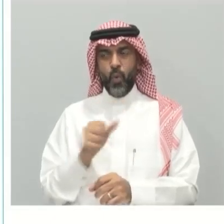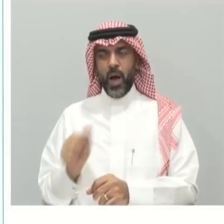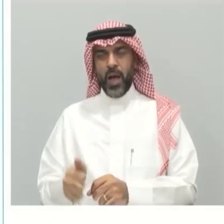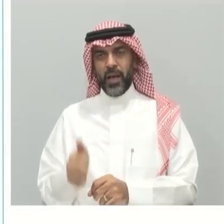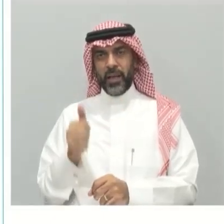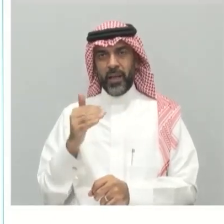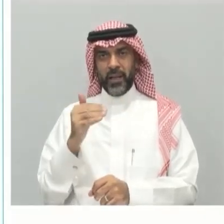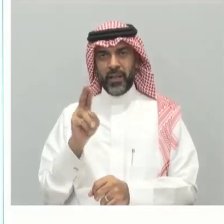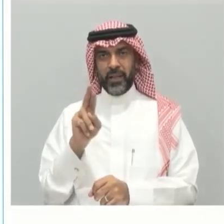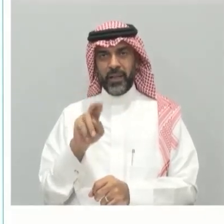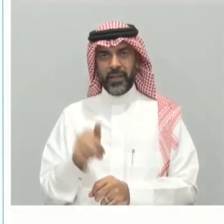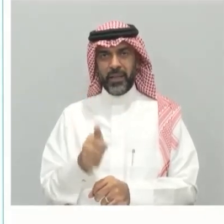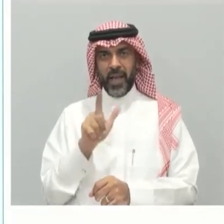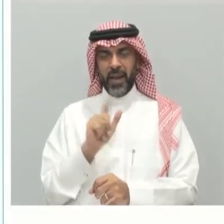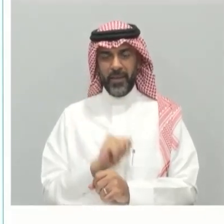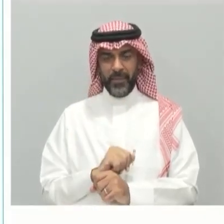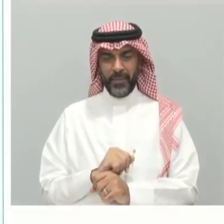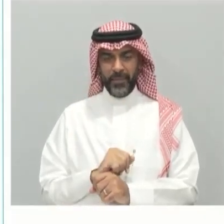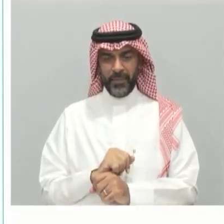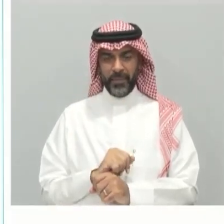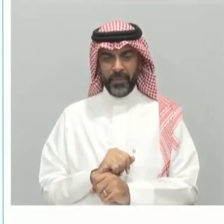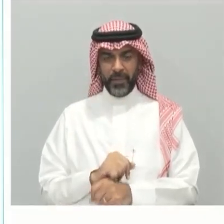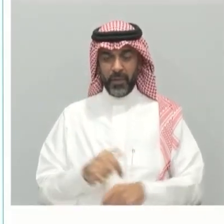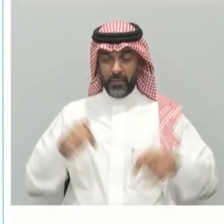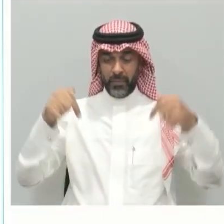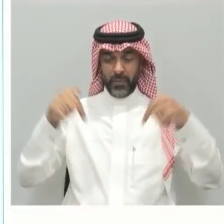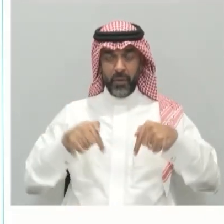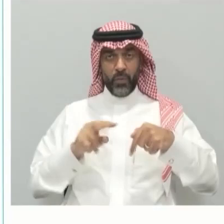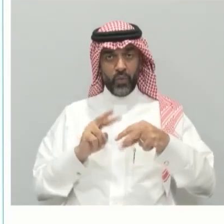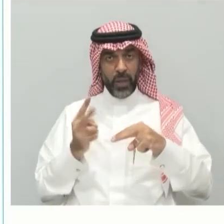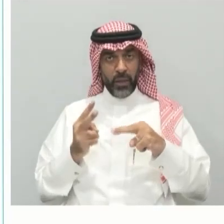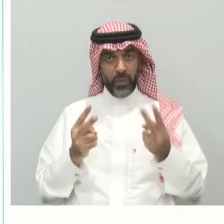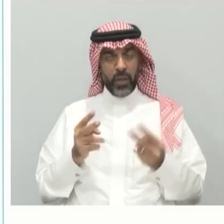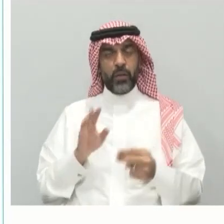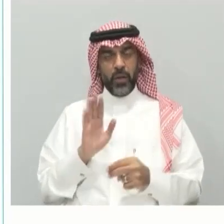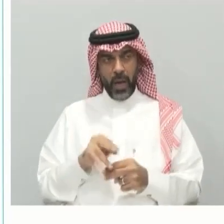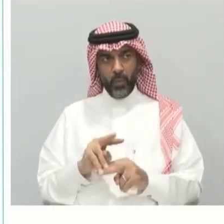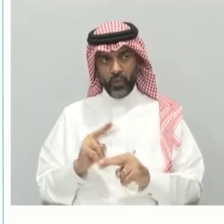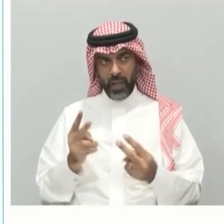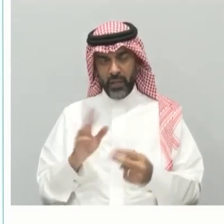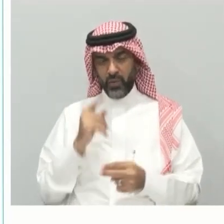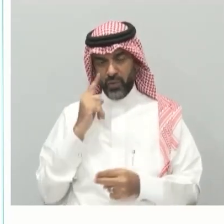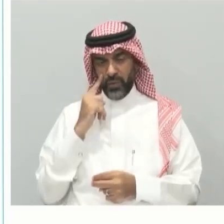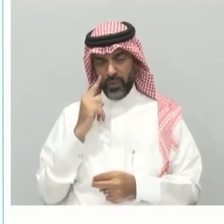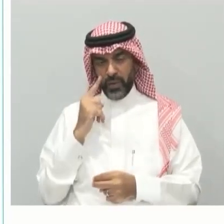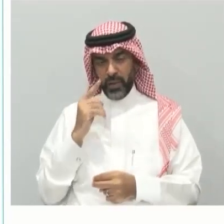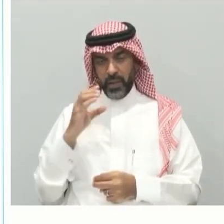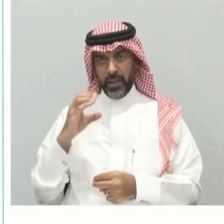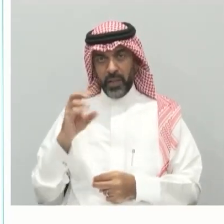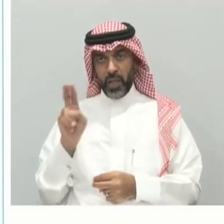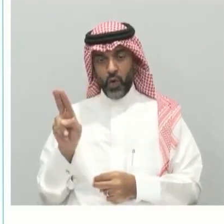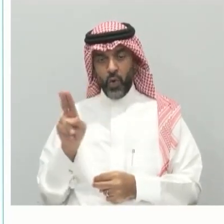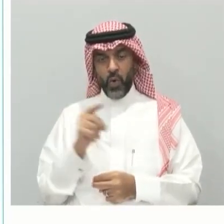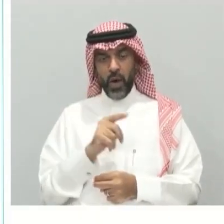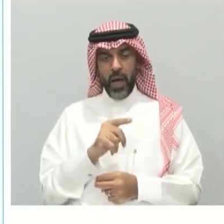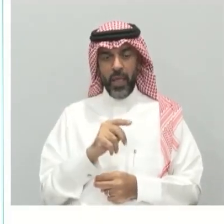الخليه طيب هل الاقطاب هذه متغيره اللي موجوده هنا نع متغيره لاحظ ان عندي هنا السي يو والزد ان بالتالي